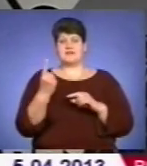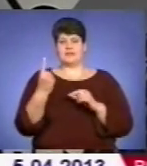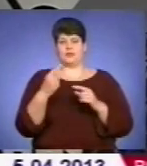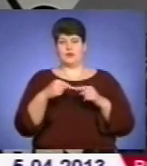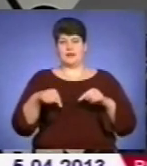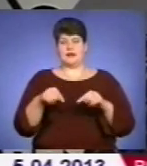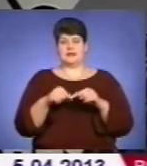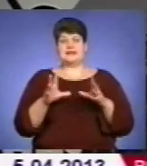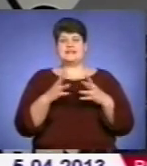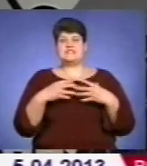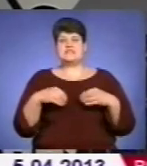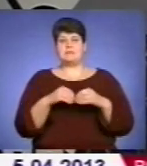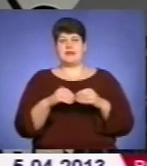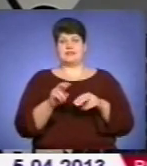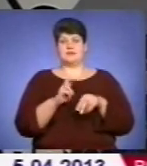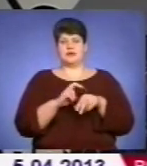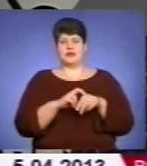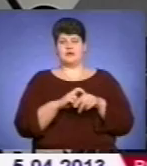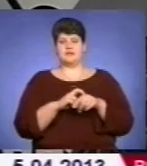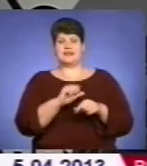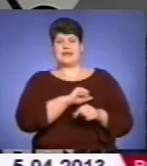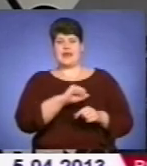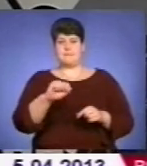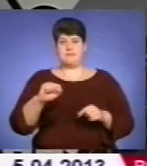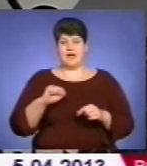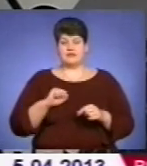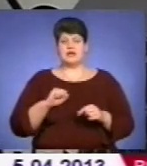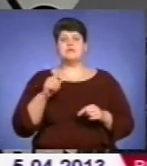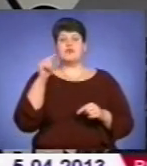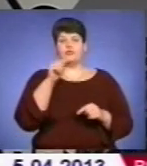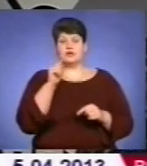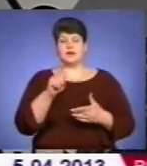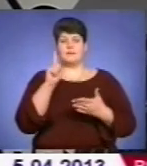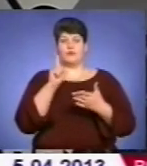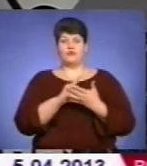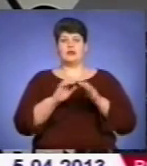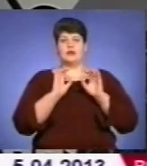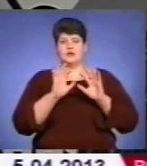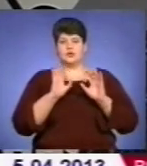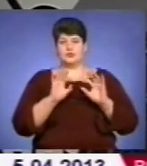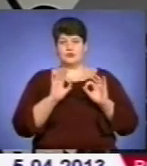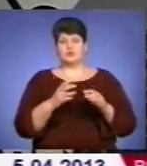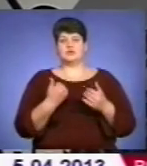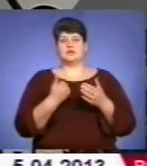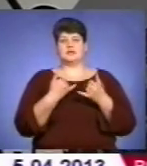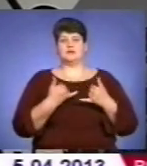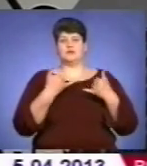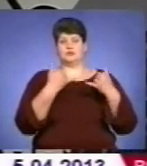тобто сімейним лікарям та дільничним терапевтам. І саме вони повинні доносити до